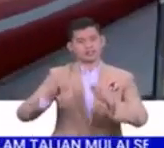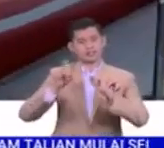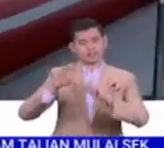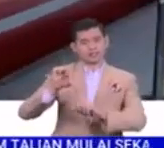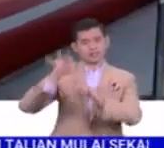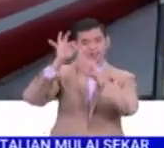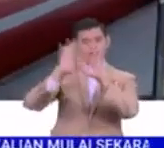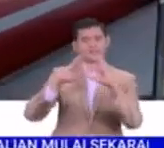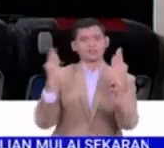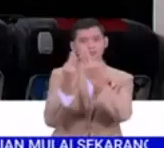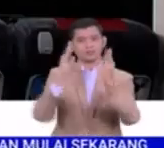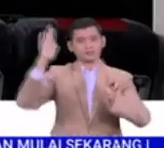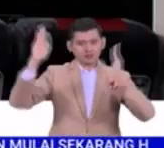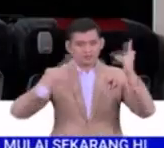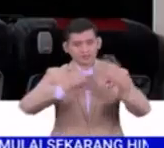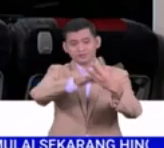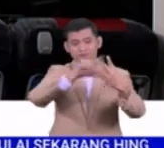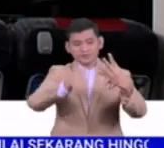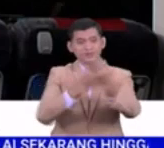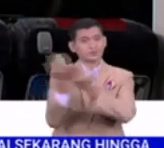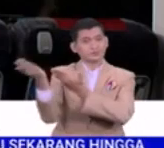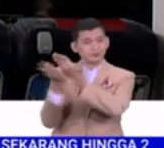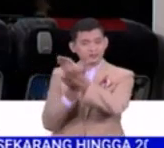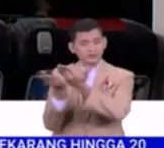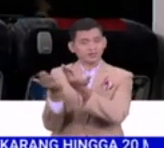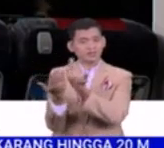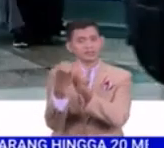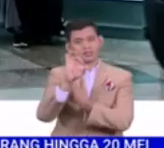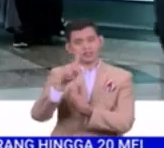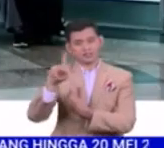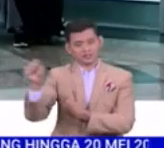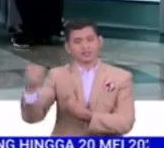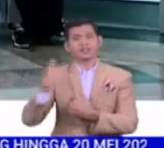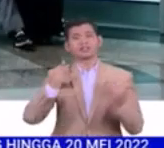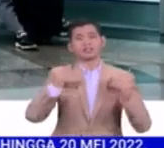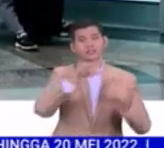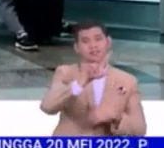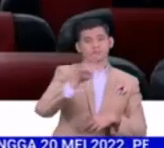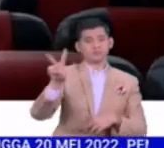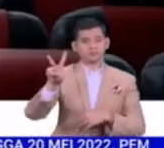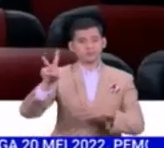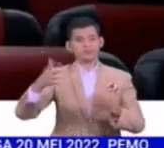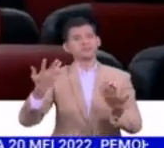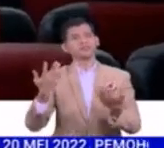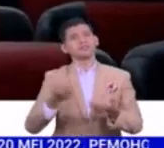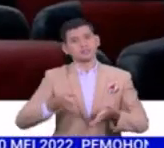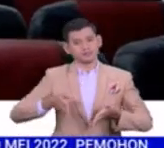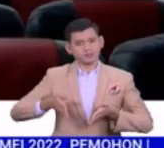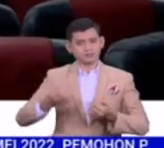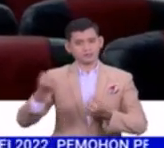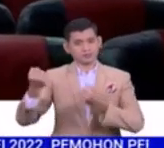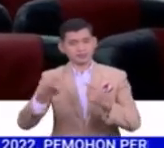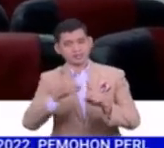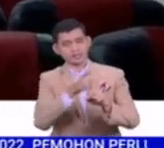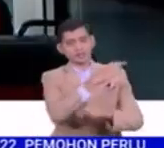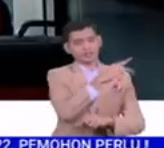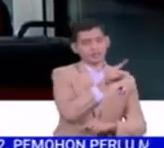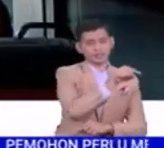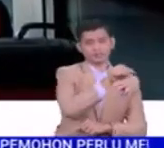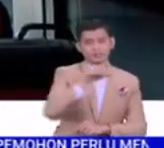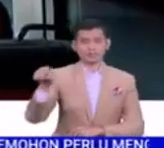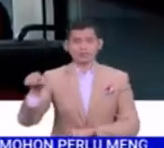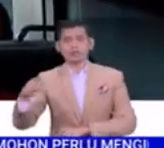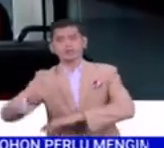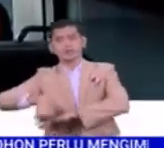Malaysia. Perkhidmatan ETS biasa merangkumi 32 perjalanan dan ETS tambahan pula dari Kuala Lumpur ke